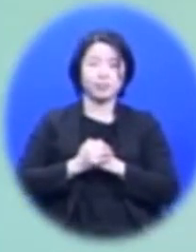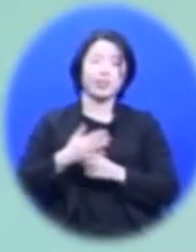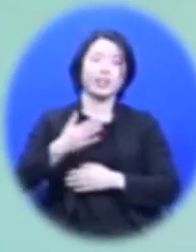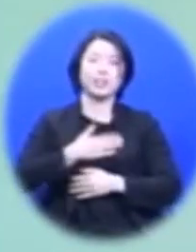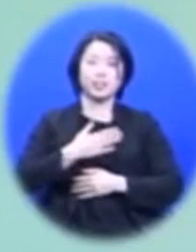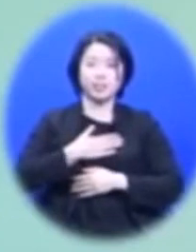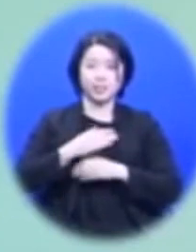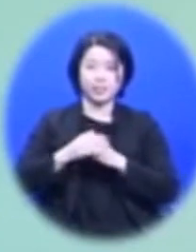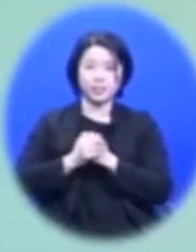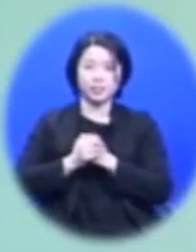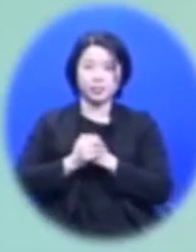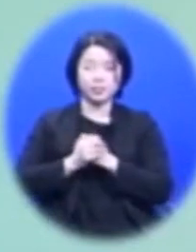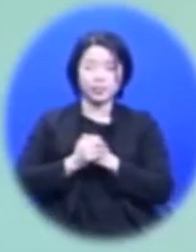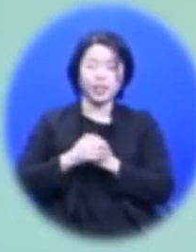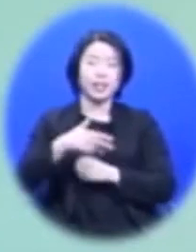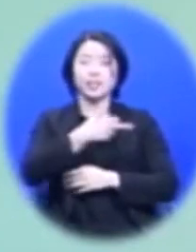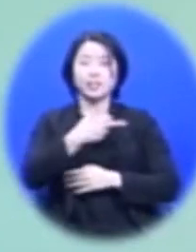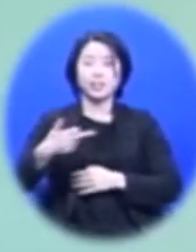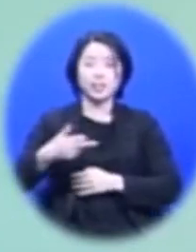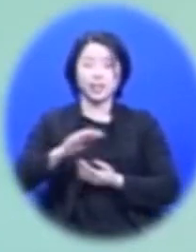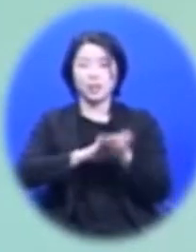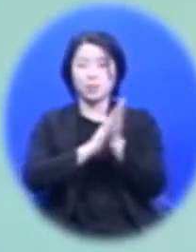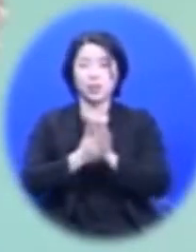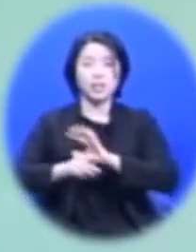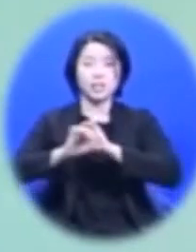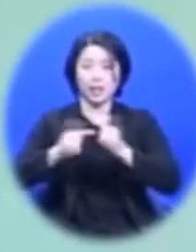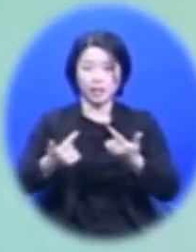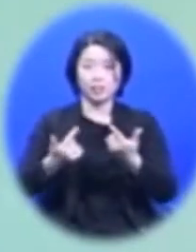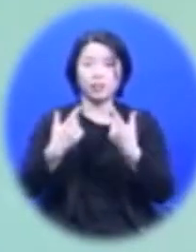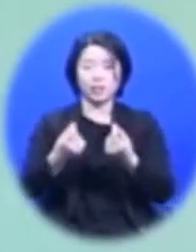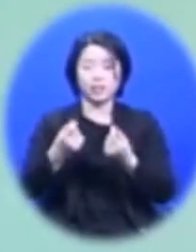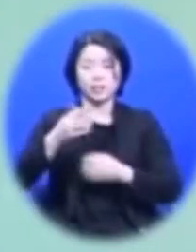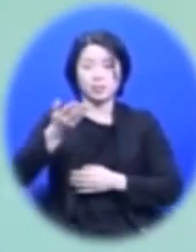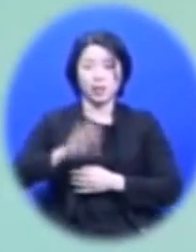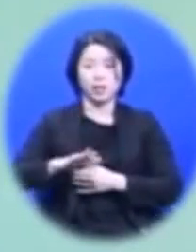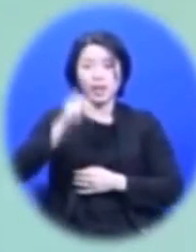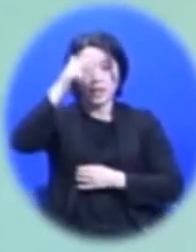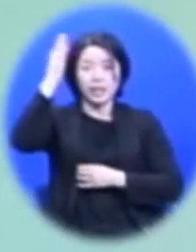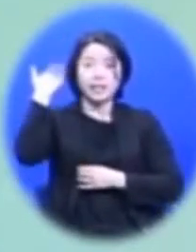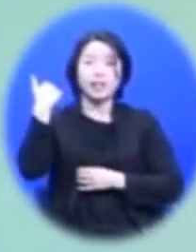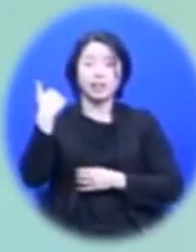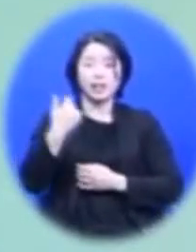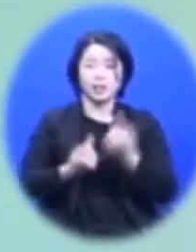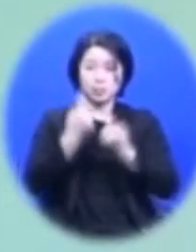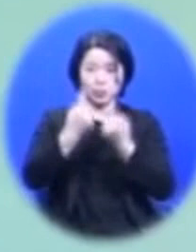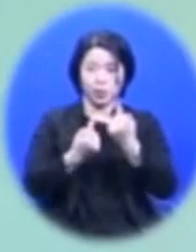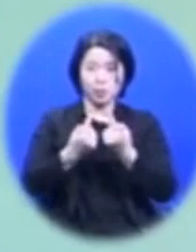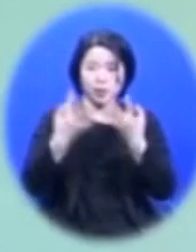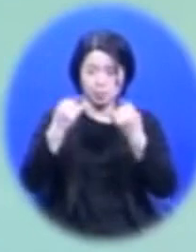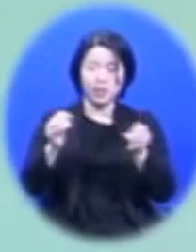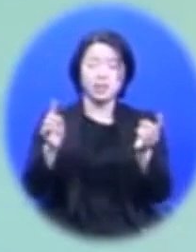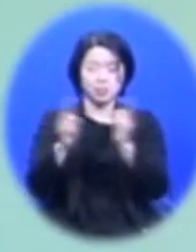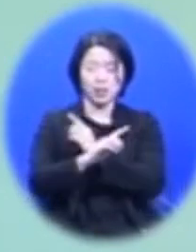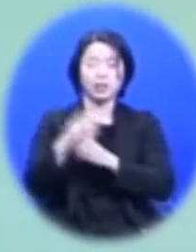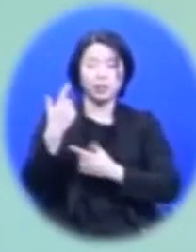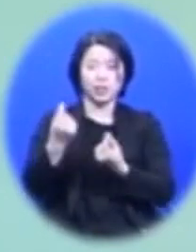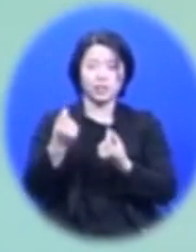저는 크게 변화되지 않은 것 같아도 그때 비하면 엄청 변한 모양입니다.